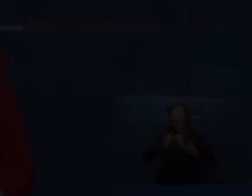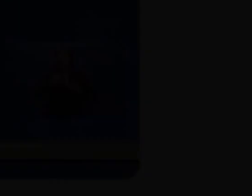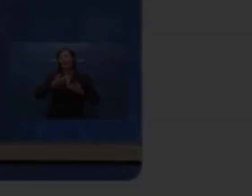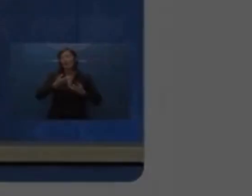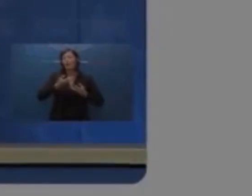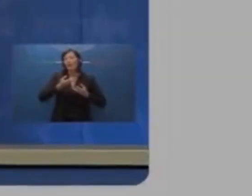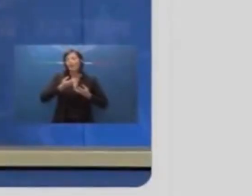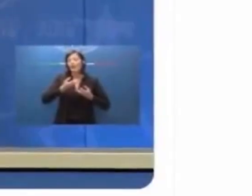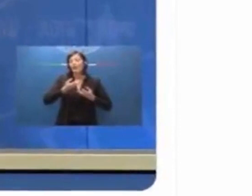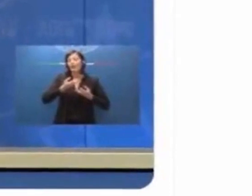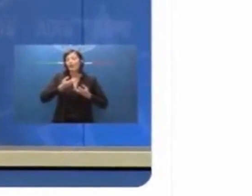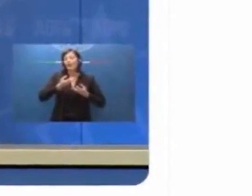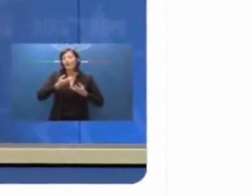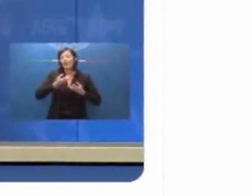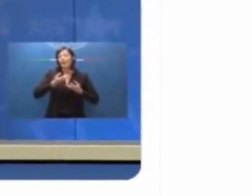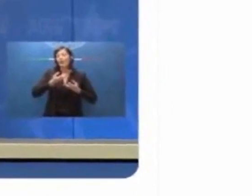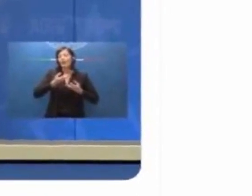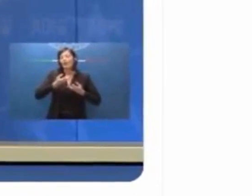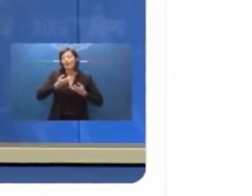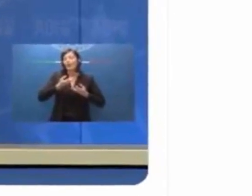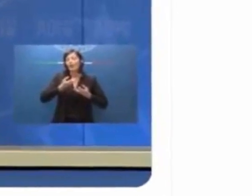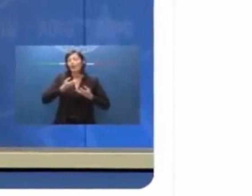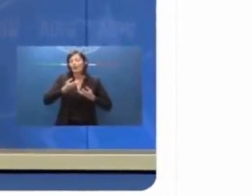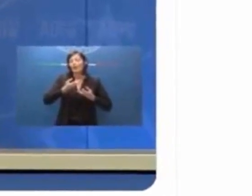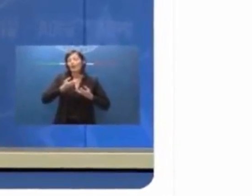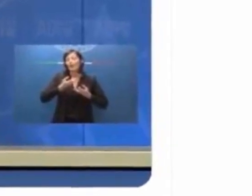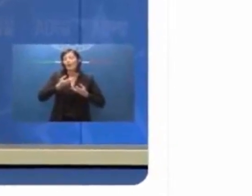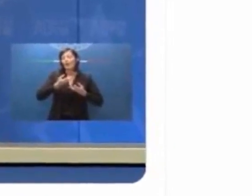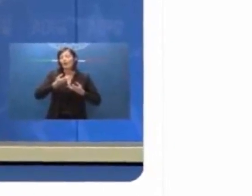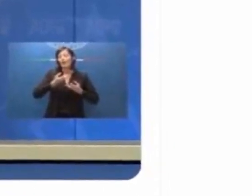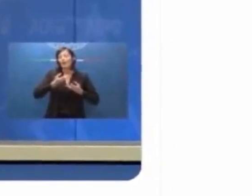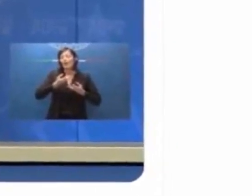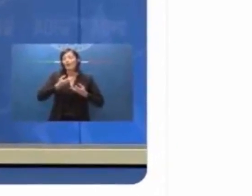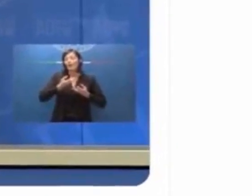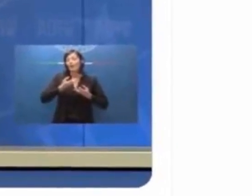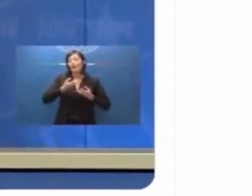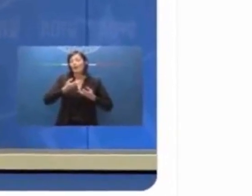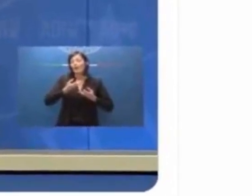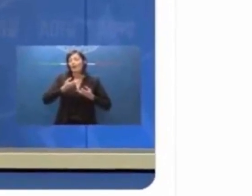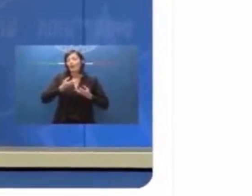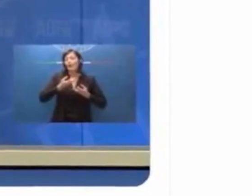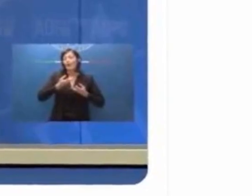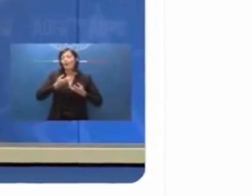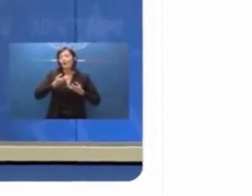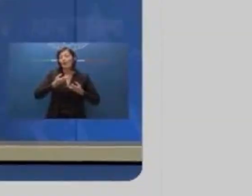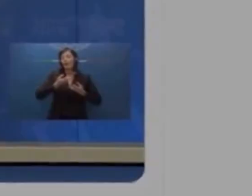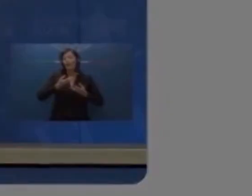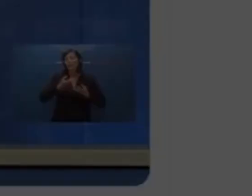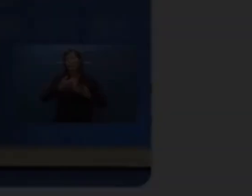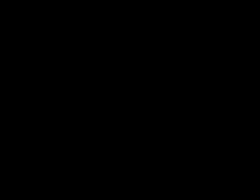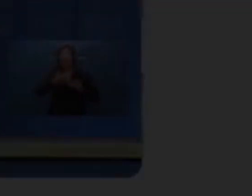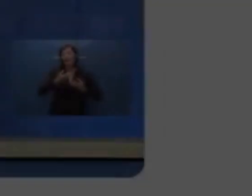conclude chiedendosi cosa farà l'ordine dei giornalisti davanti a un'offesa così evidente e sprezzante, che offende il senso